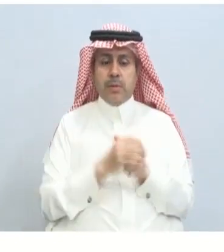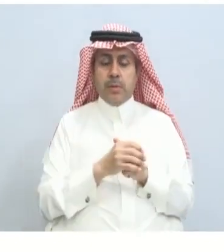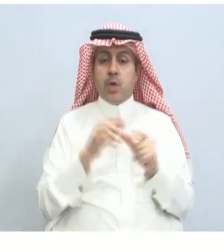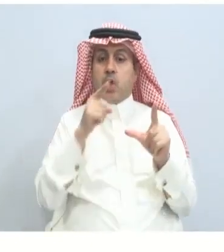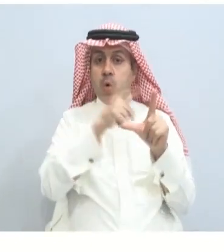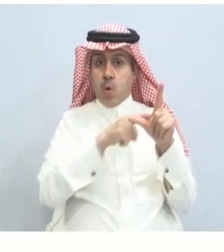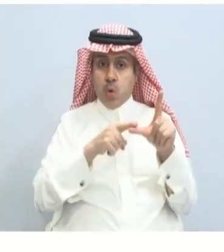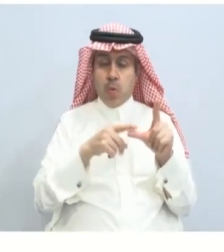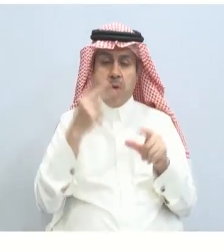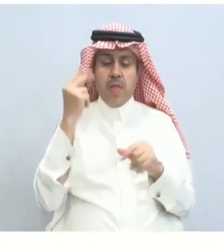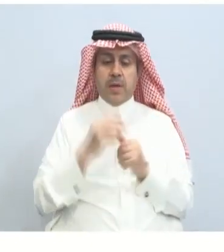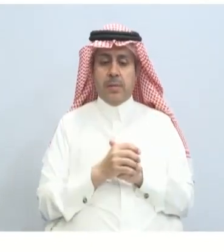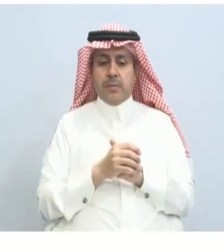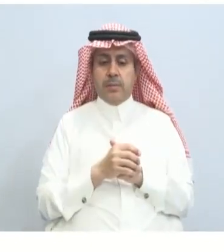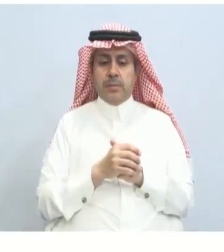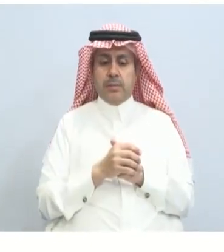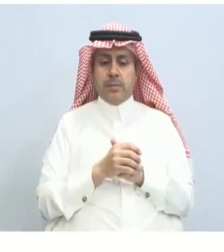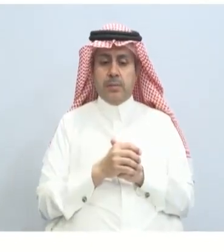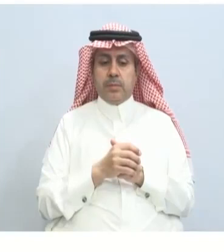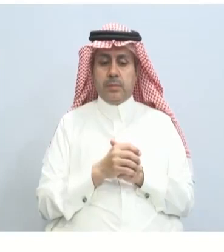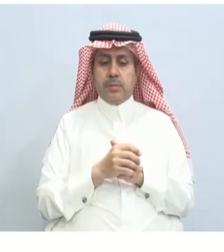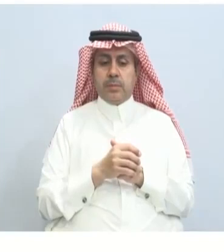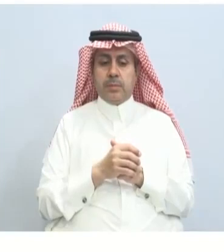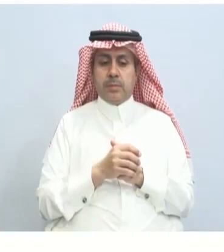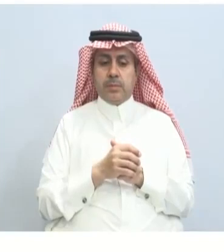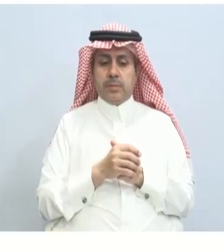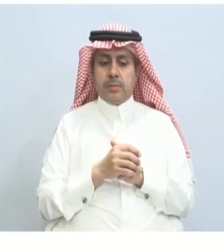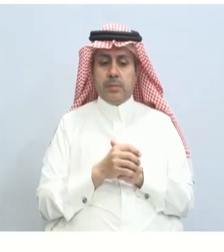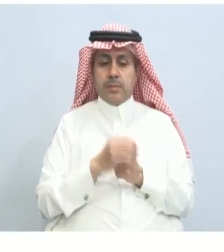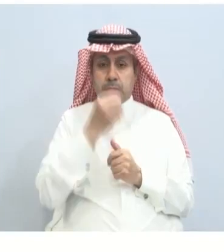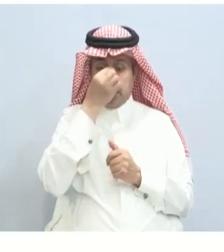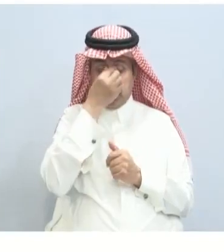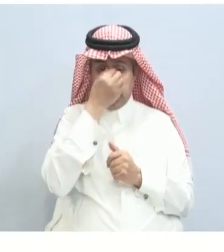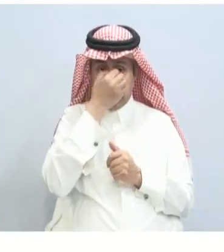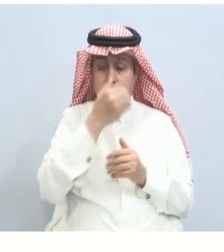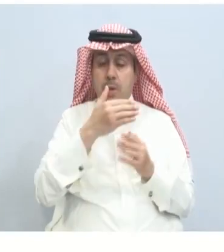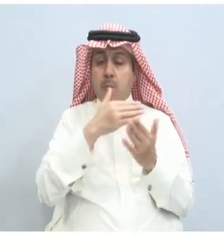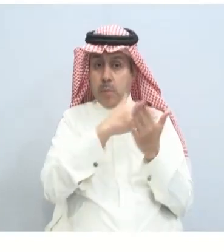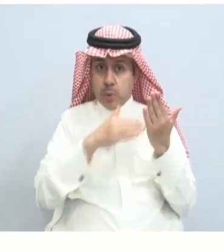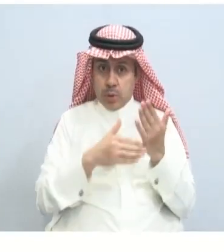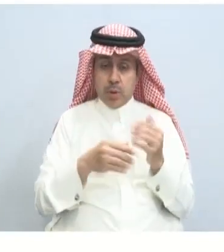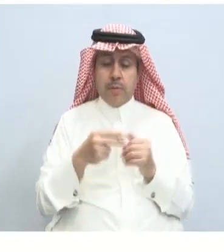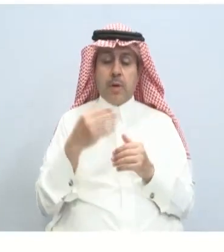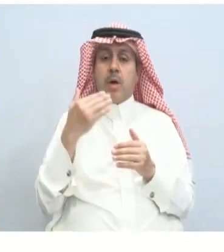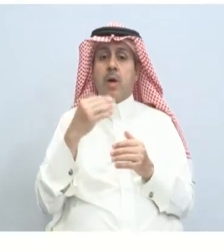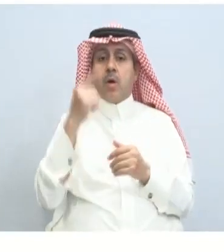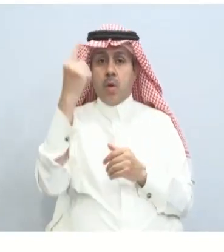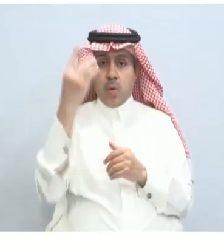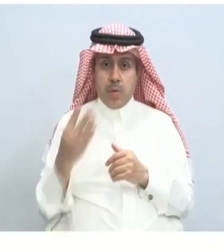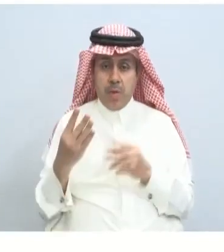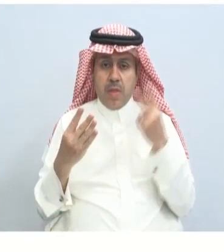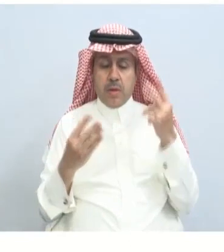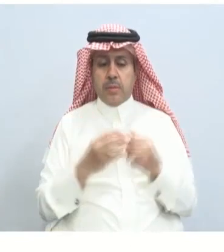فبالتالي حيكون القيمه يعني هذه هي وفي منتصف الربع الثاني فبالتالي نلاحظ ان